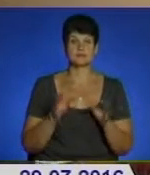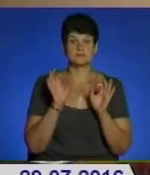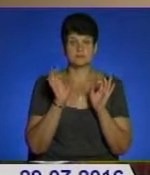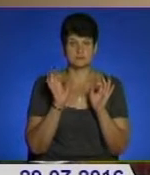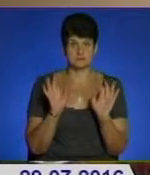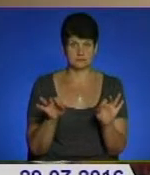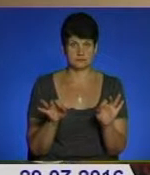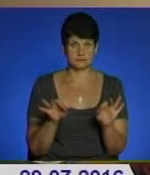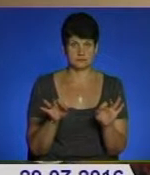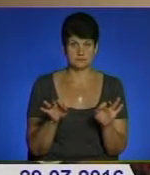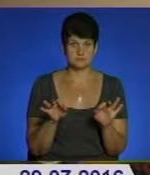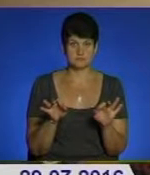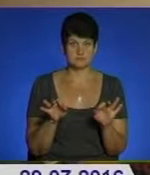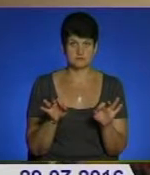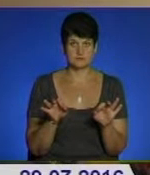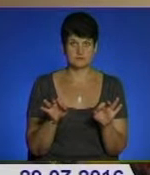щастя,